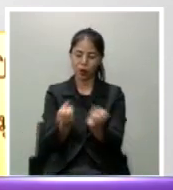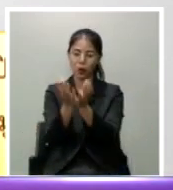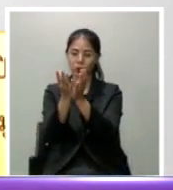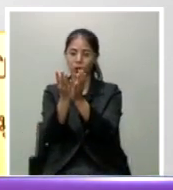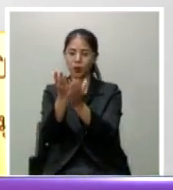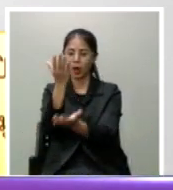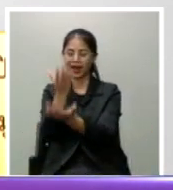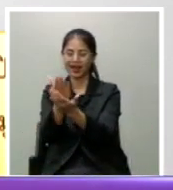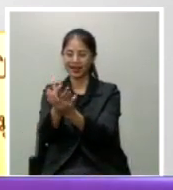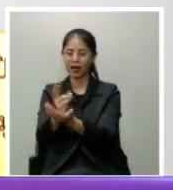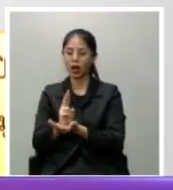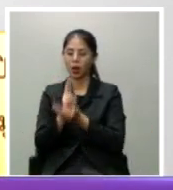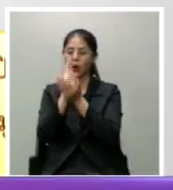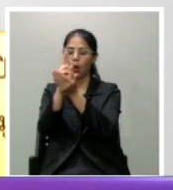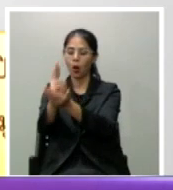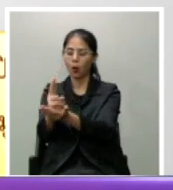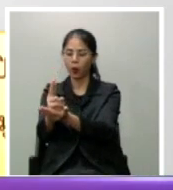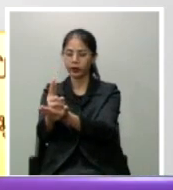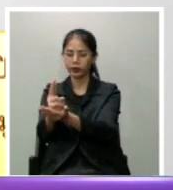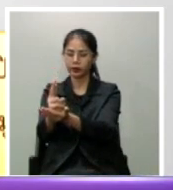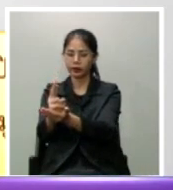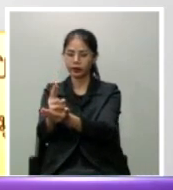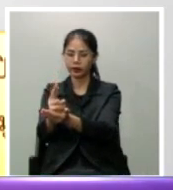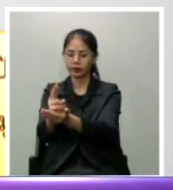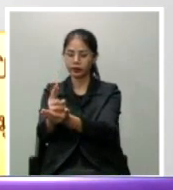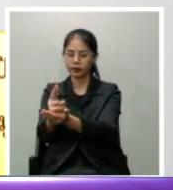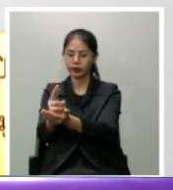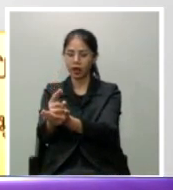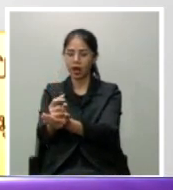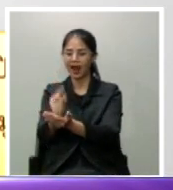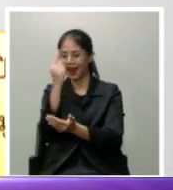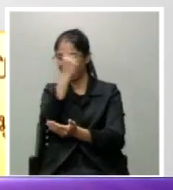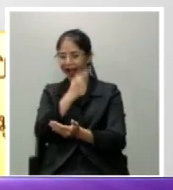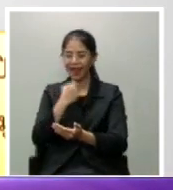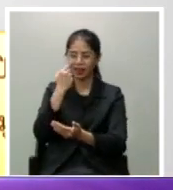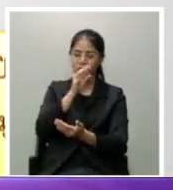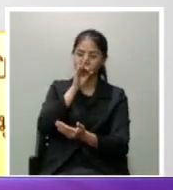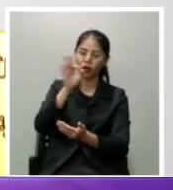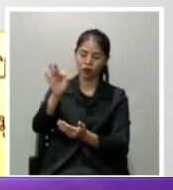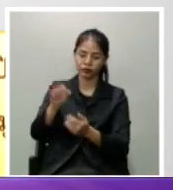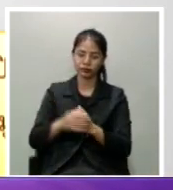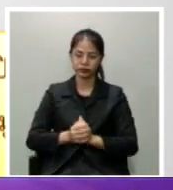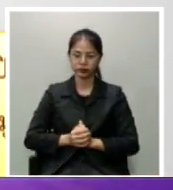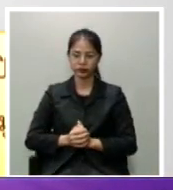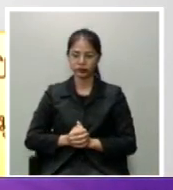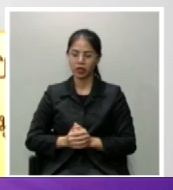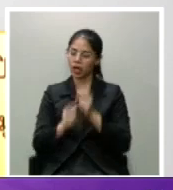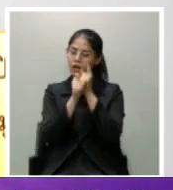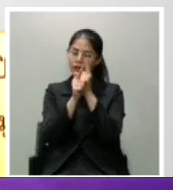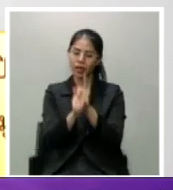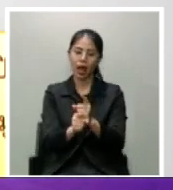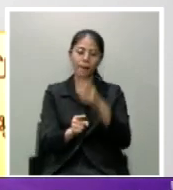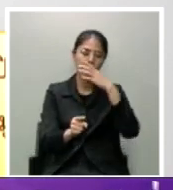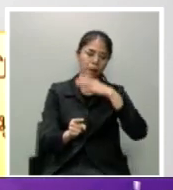สินบนนำจับที่จะต้องจ่ายแก่พลเมืองดีซึ่งถ้าได้จ่ายตามกฎหมายเก่า